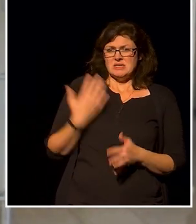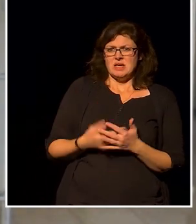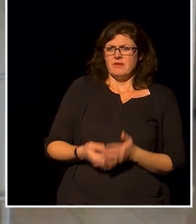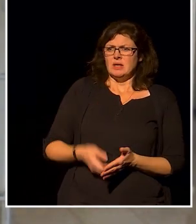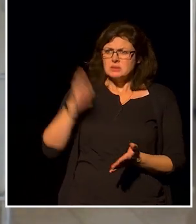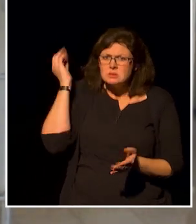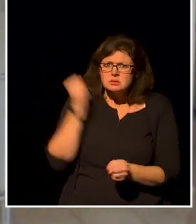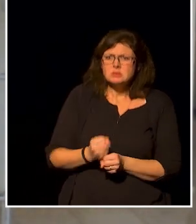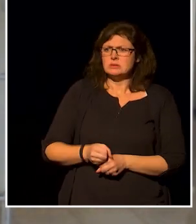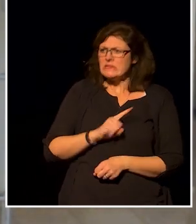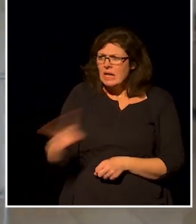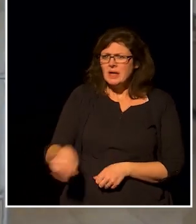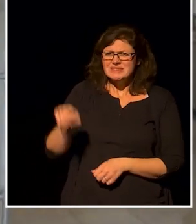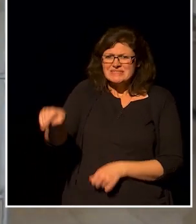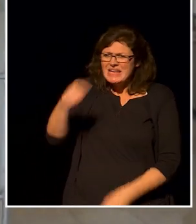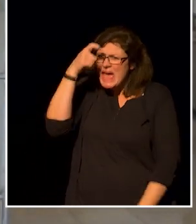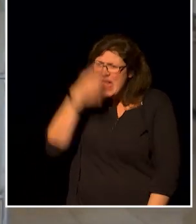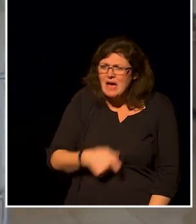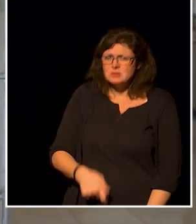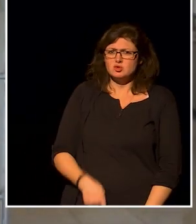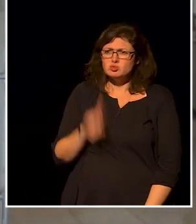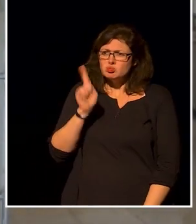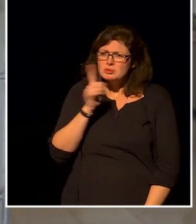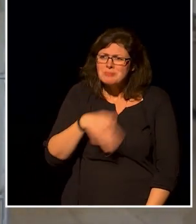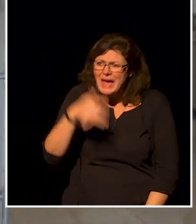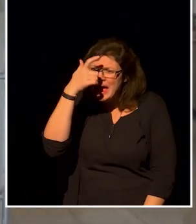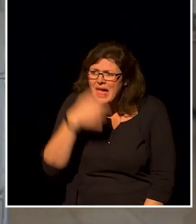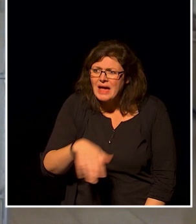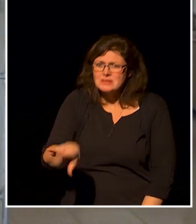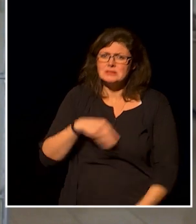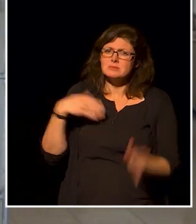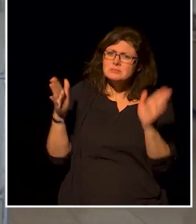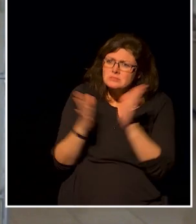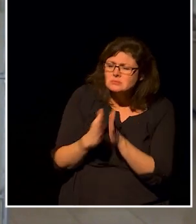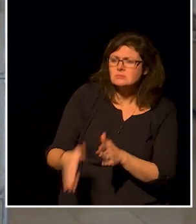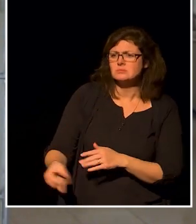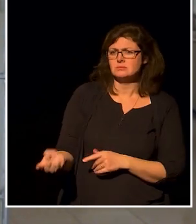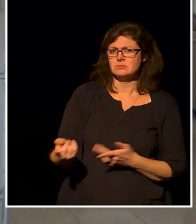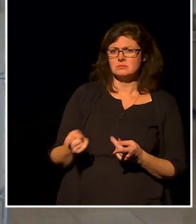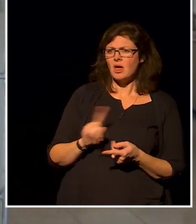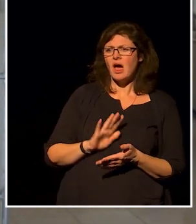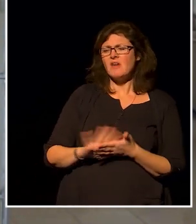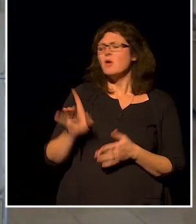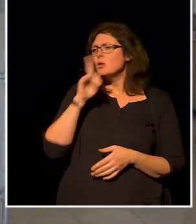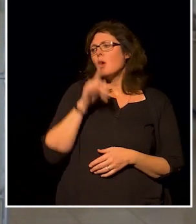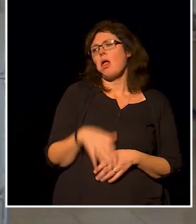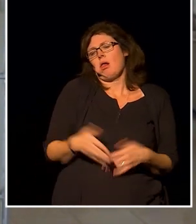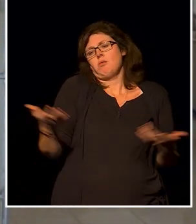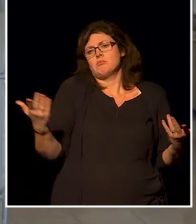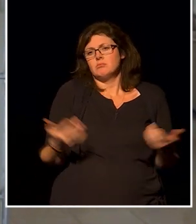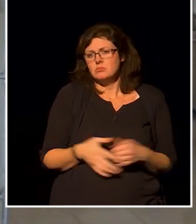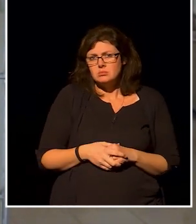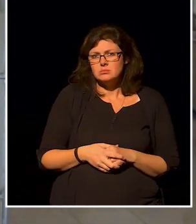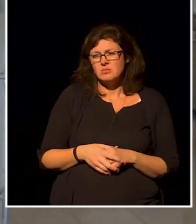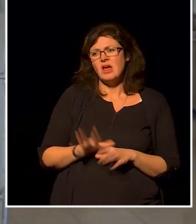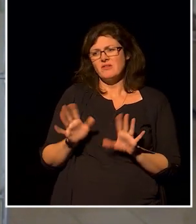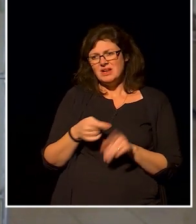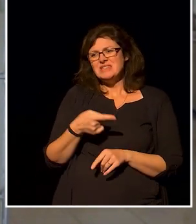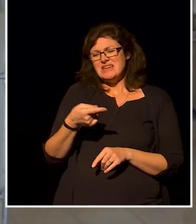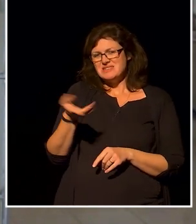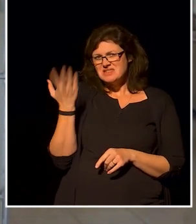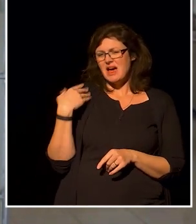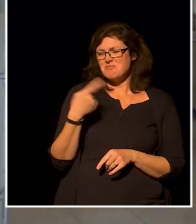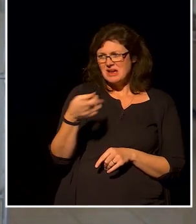ernste Sache ist und dass man das ernster nehmen soll, als einfach dahinnehmen, vielleicht doch